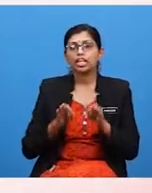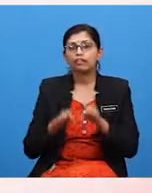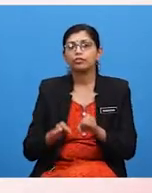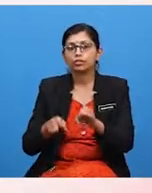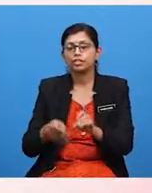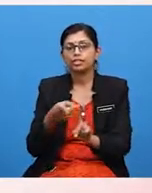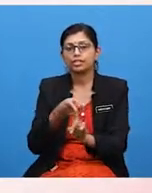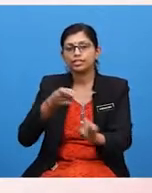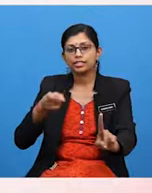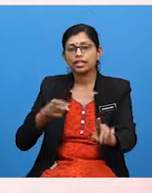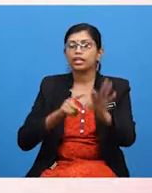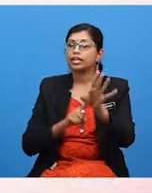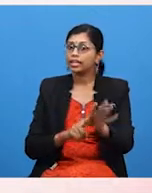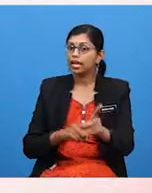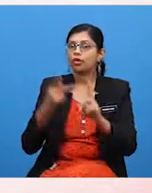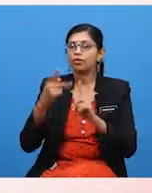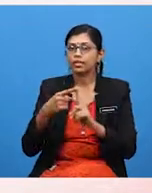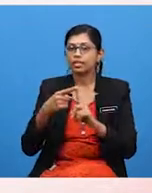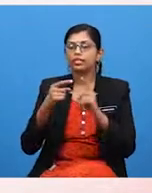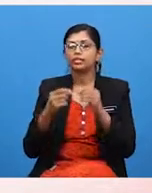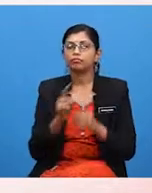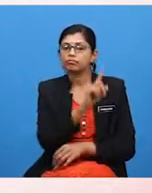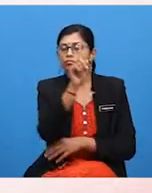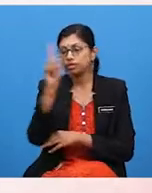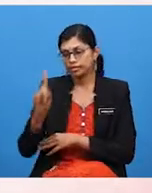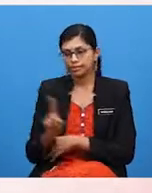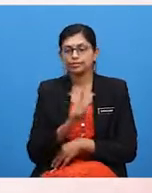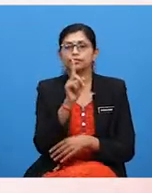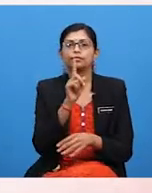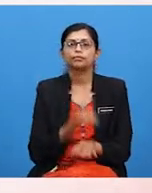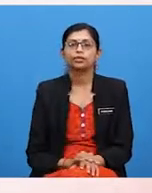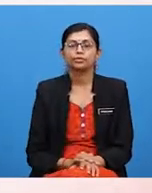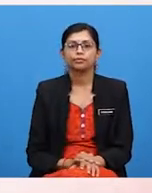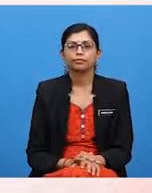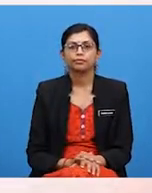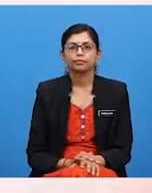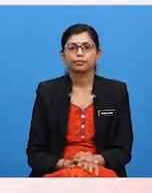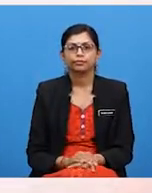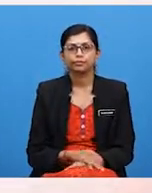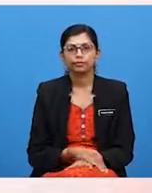hasil fotosintesis dari daun ke bahagian lain tumbuhan.